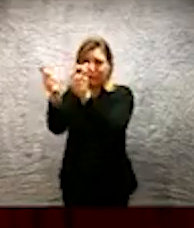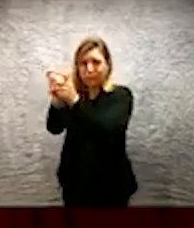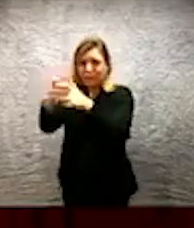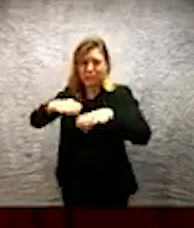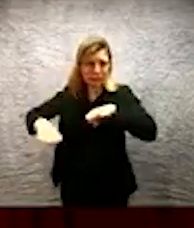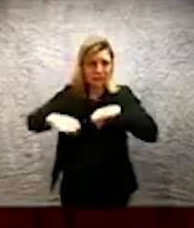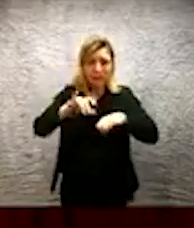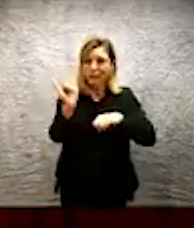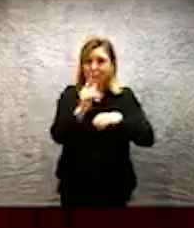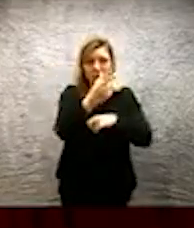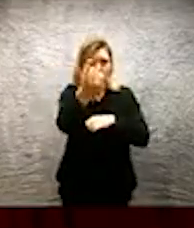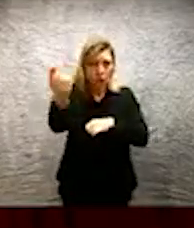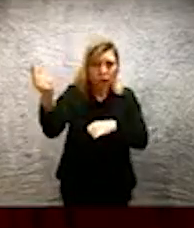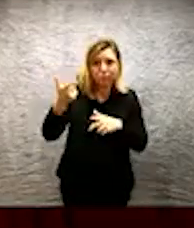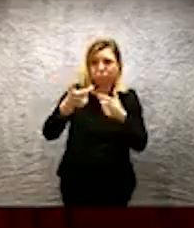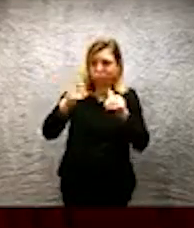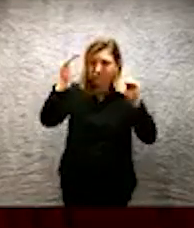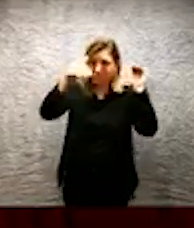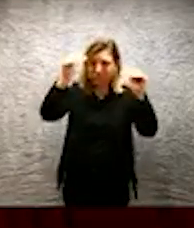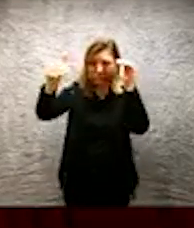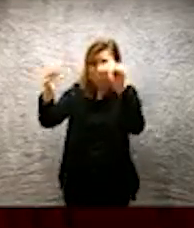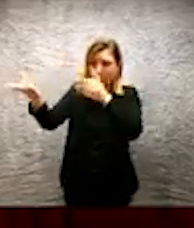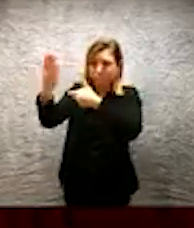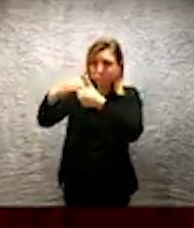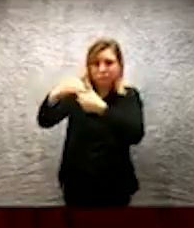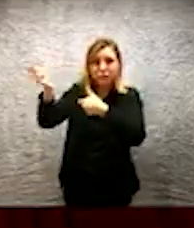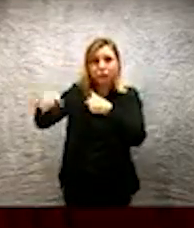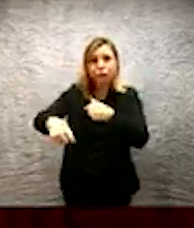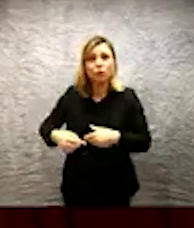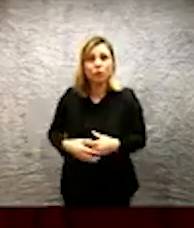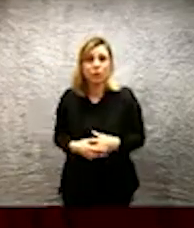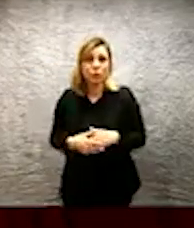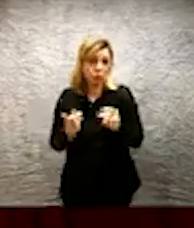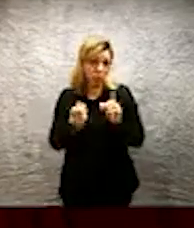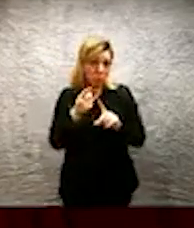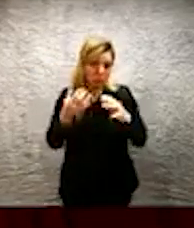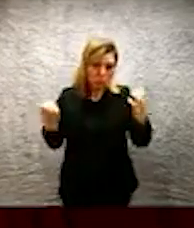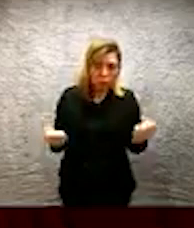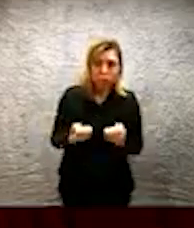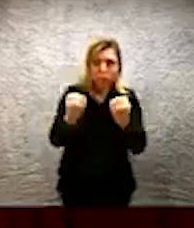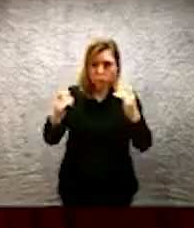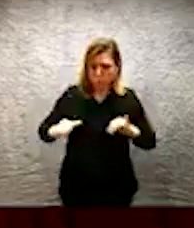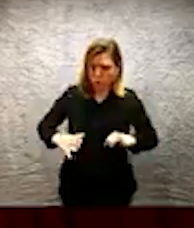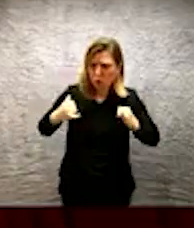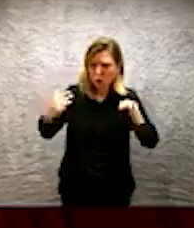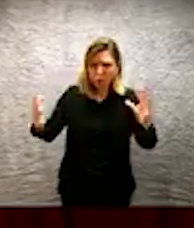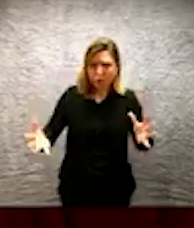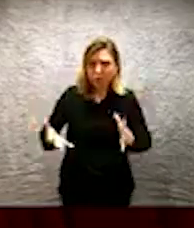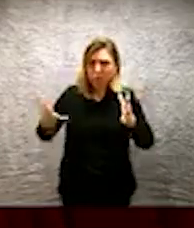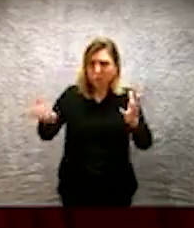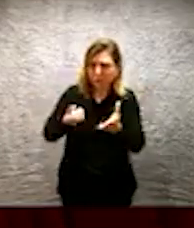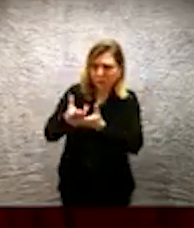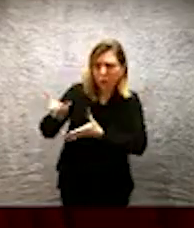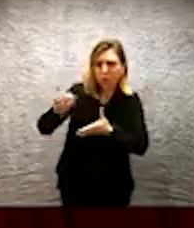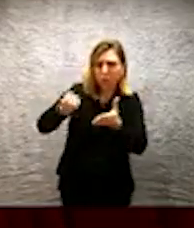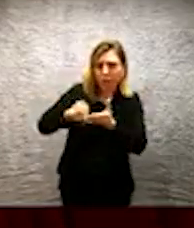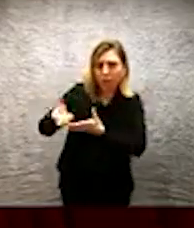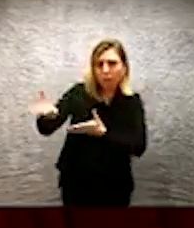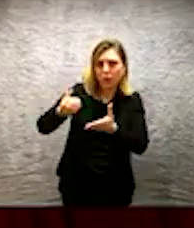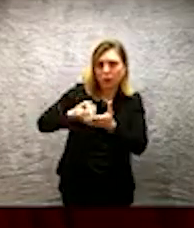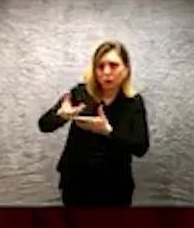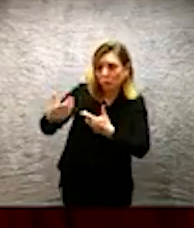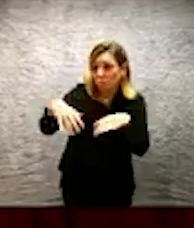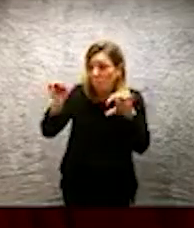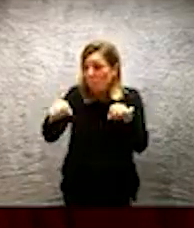autour de nous. Donc, il faudra aussi qu'on prévoie de la communication envers les jeunes pour qu'ils soient aussi informés de ce qui leur